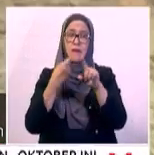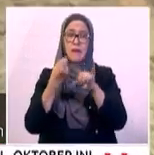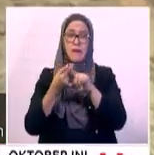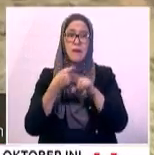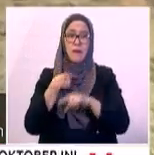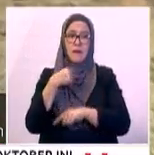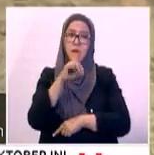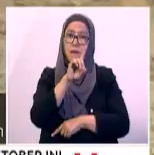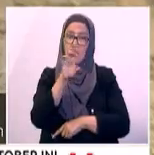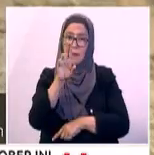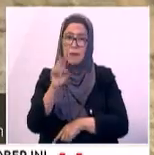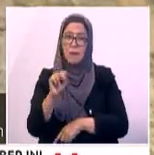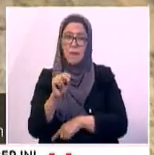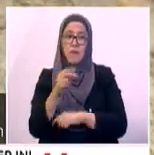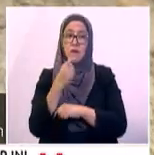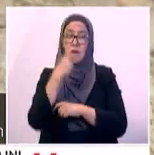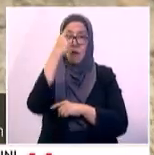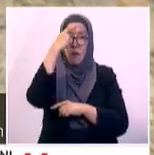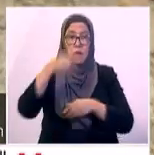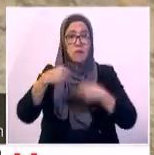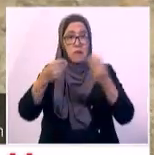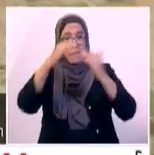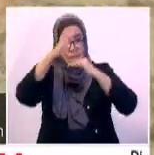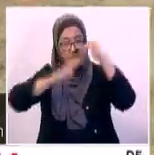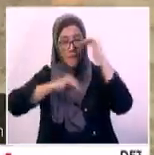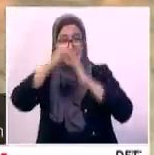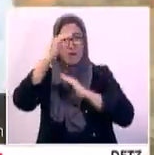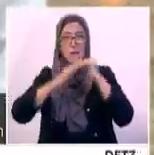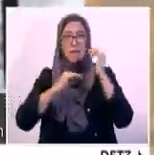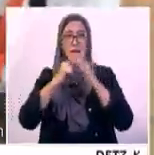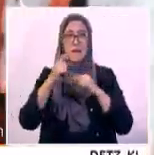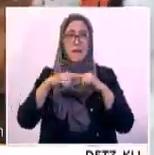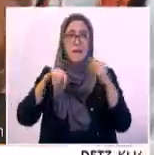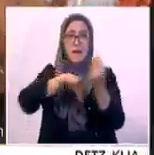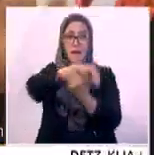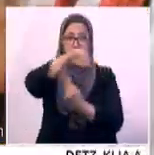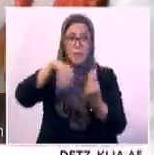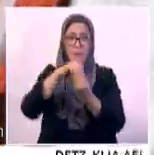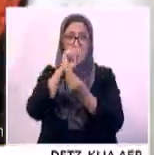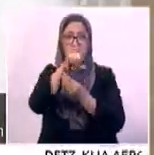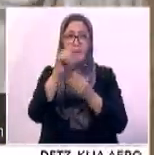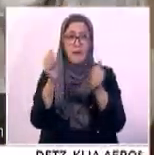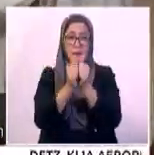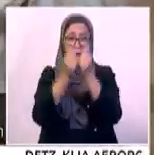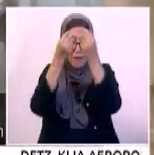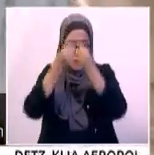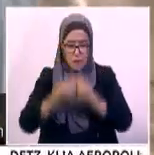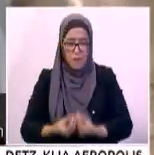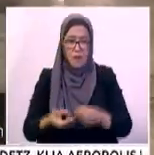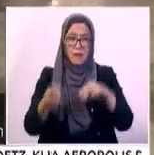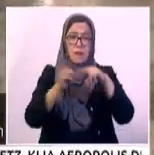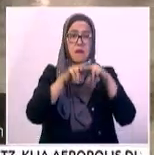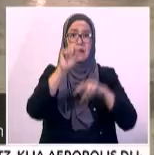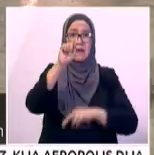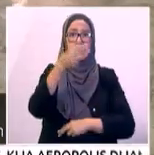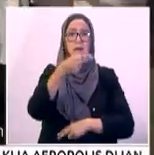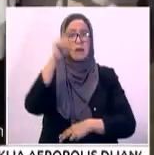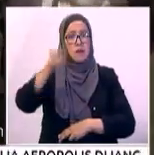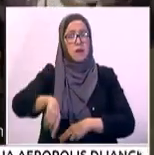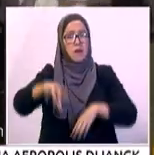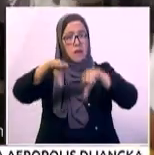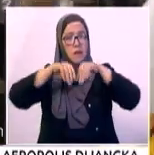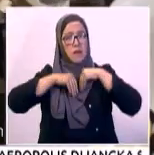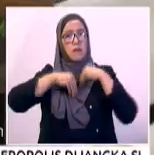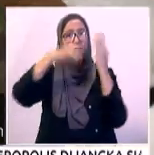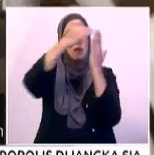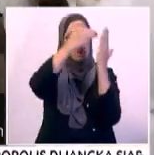memberi keselesaan kepada jemaah yang menunaikan ibadah haji melalui kuota tambahan, tabung haji TH perlu menerima senarai kuota